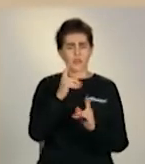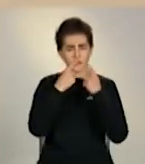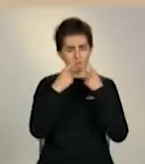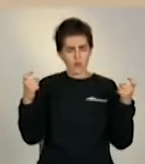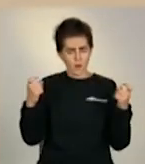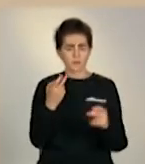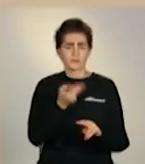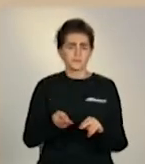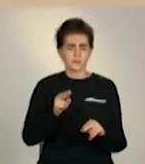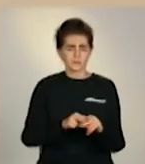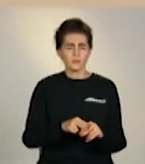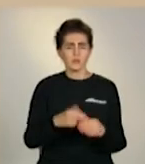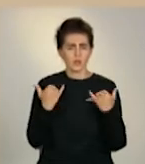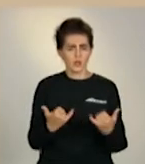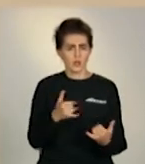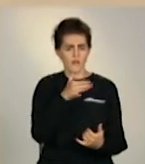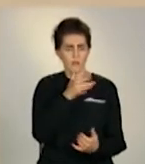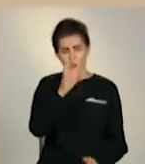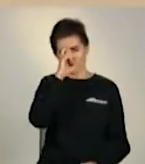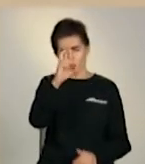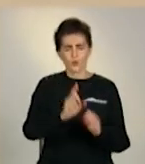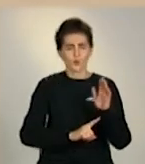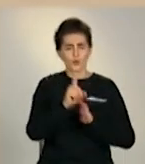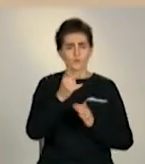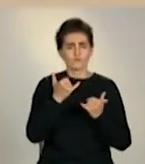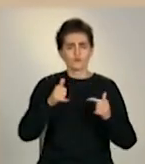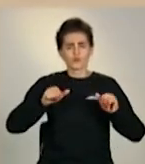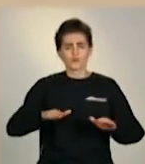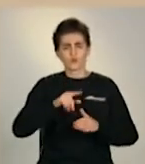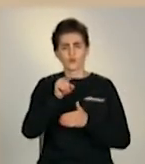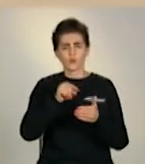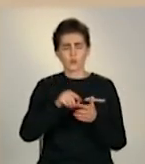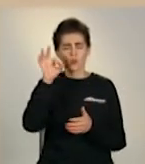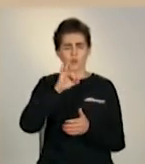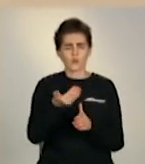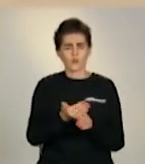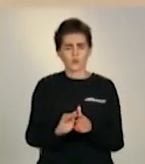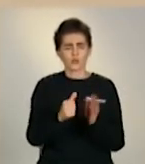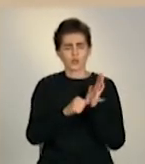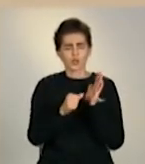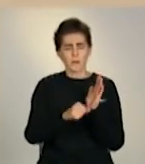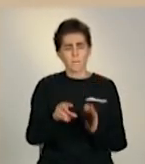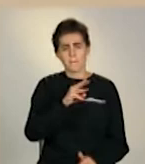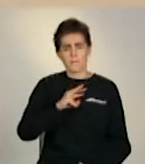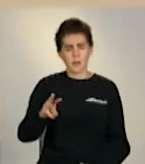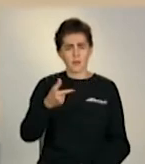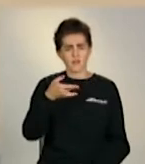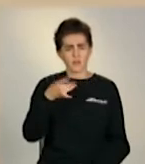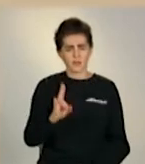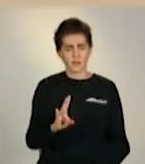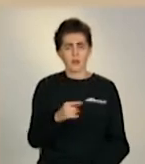інформацією, у цей час на державному рівні вирішується питання щодо виділення 60 мільйонів